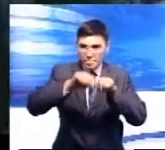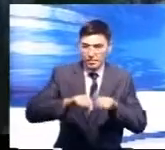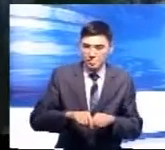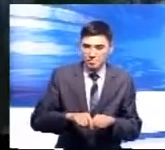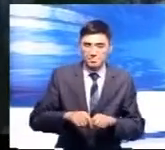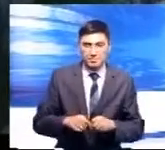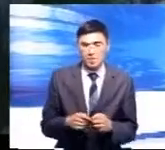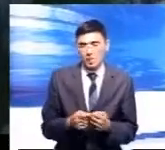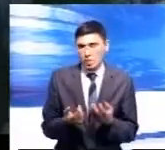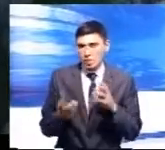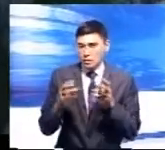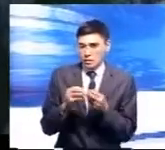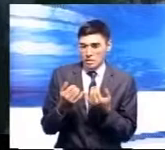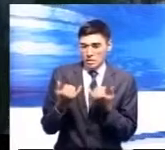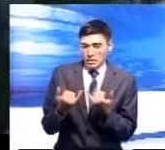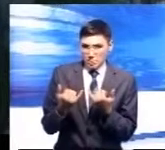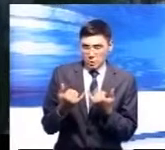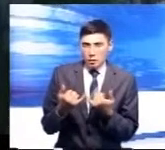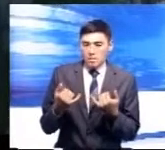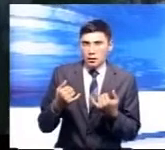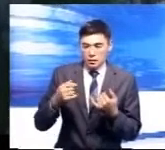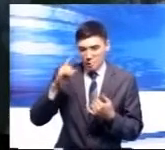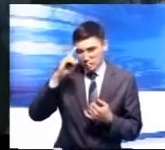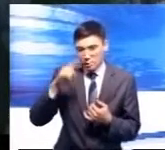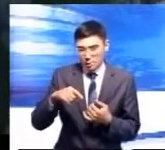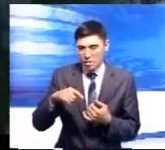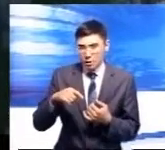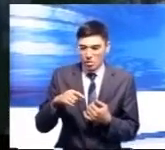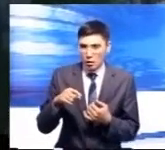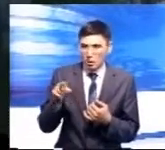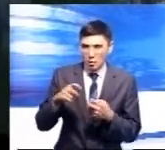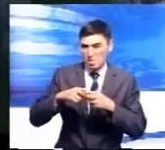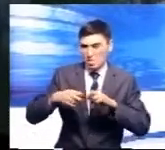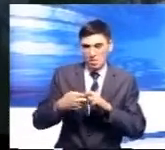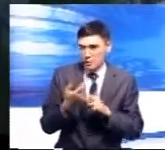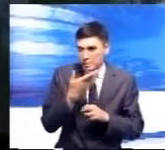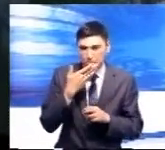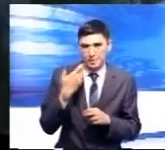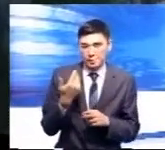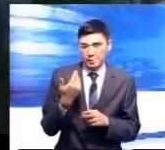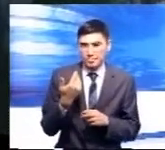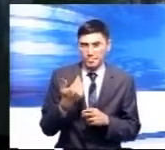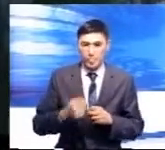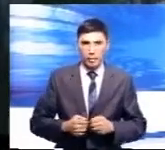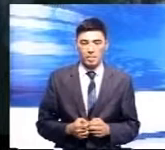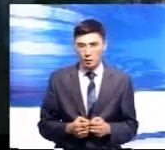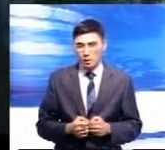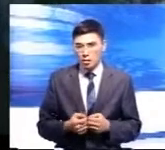предварительным данным, у нас в этом вопросе никаких проблем нет. Камеральный